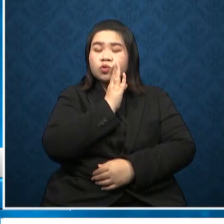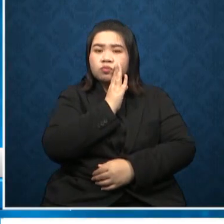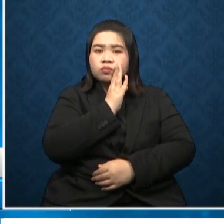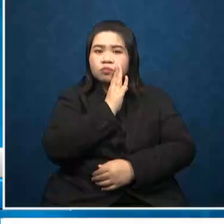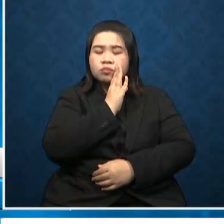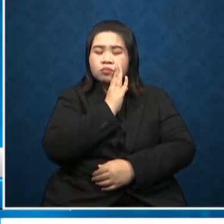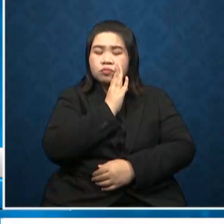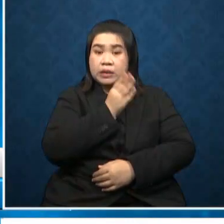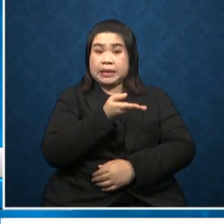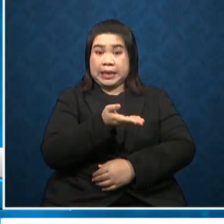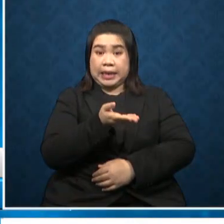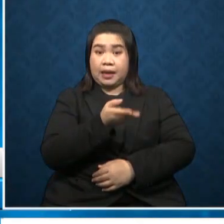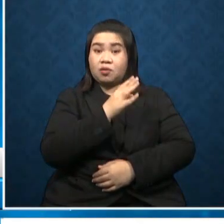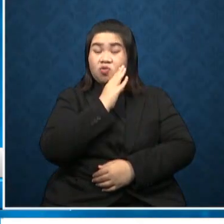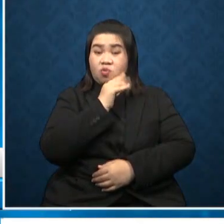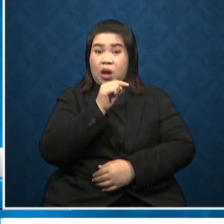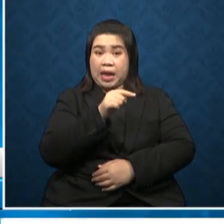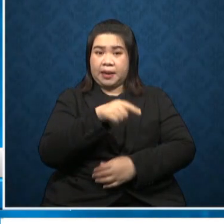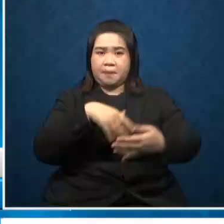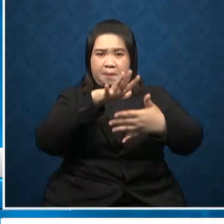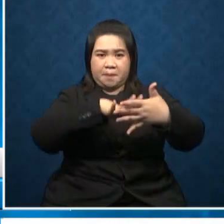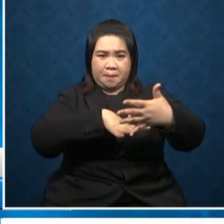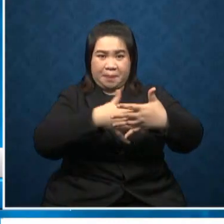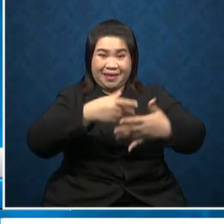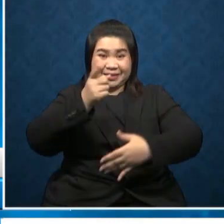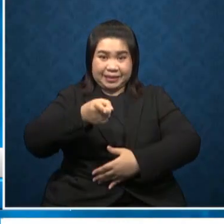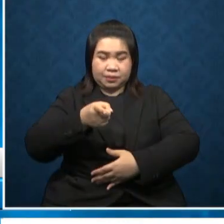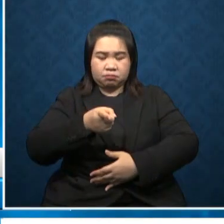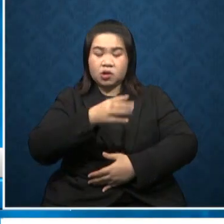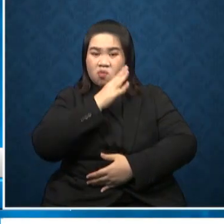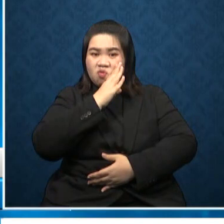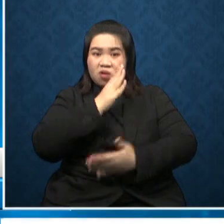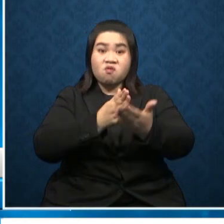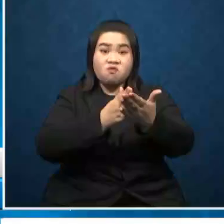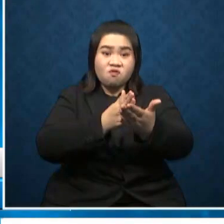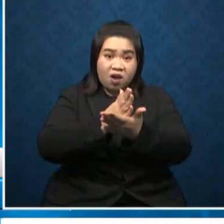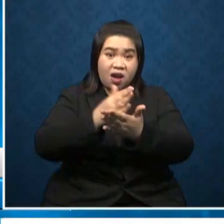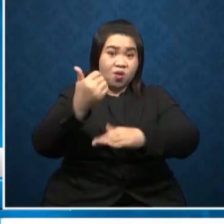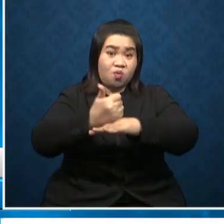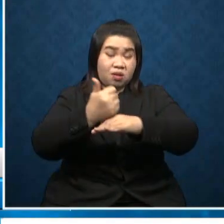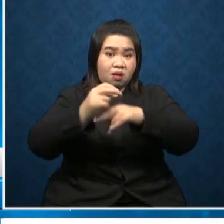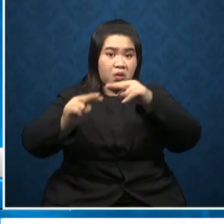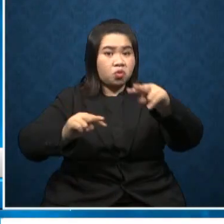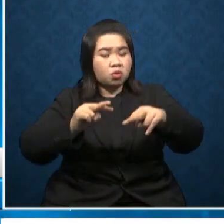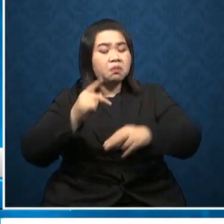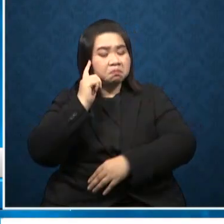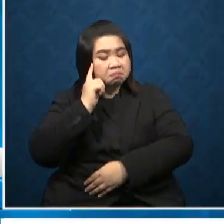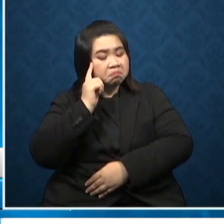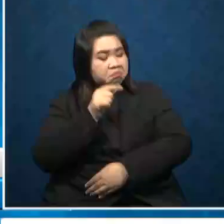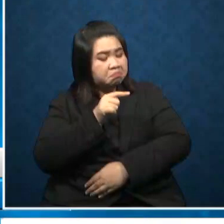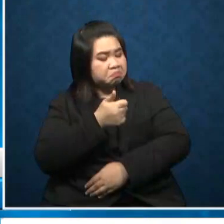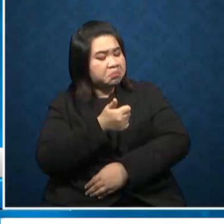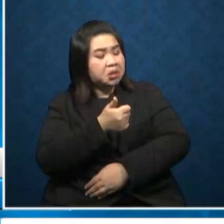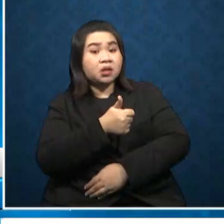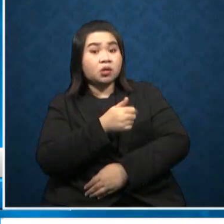การเกิดนโยบายทางฝ่ายนโยบายสนับสนุนเห็นความสำคัญเรื่อง